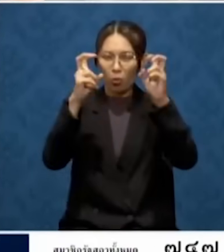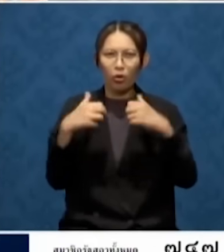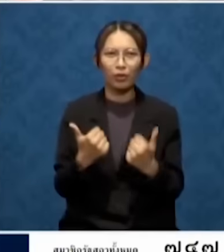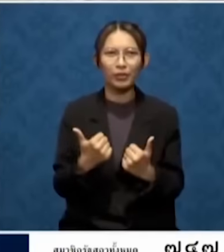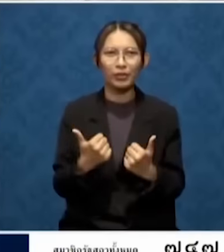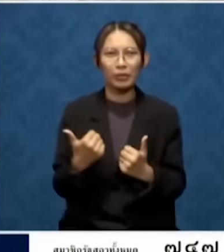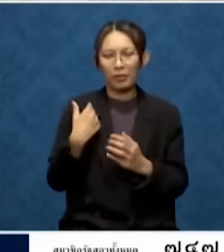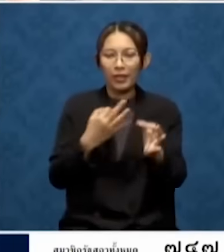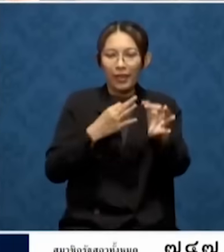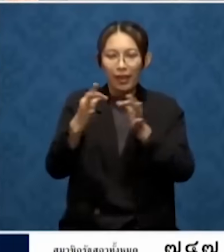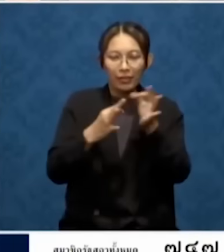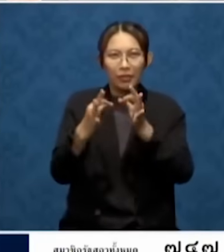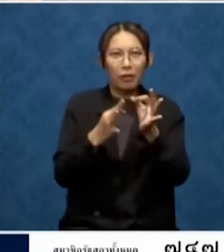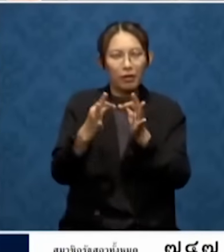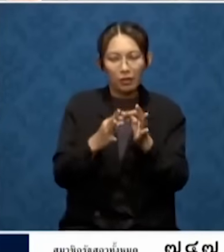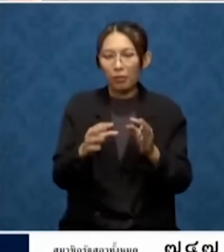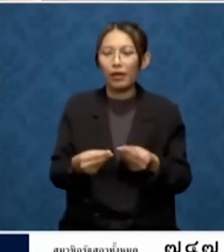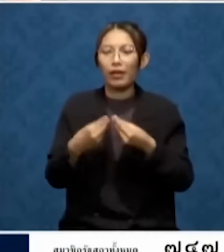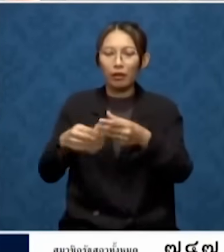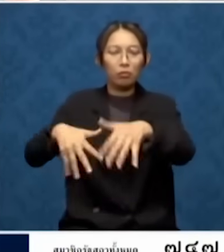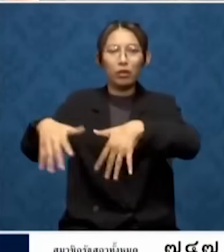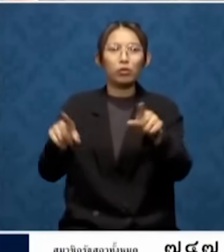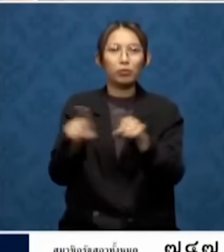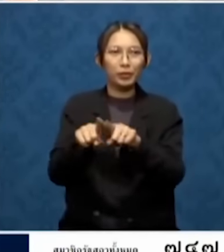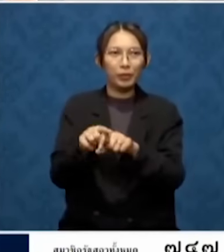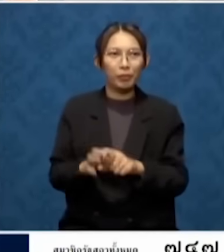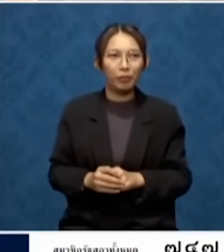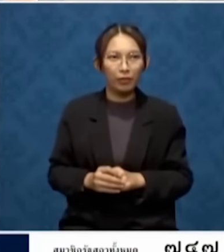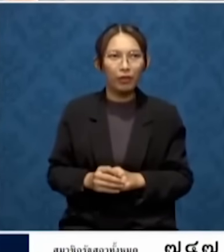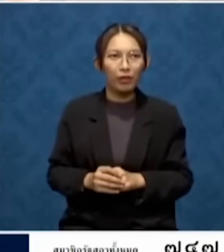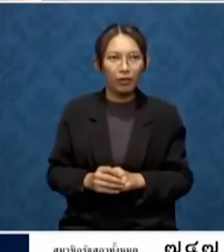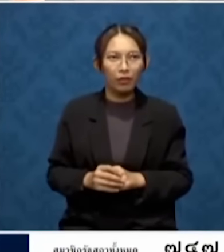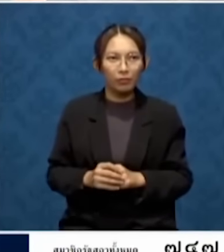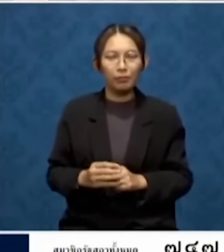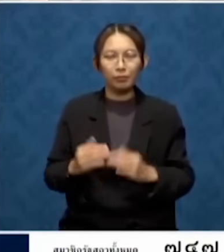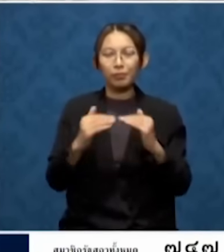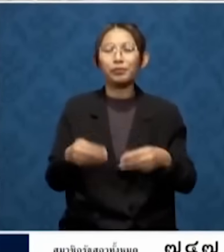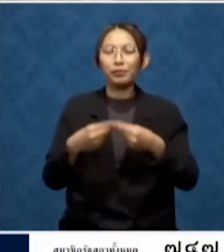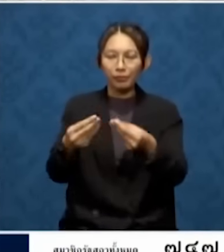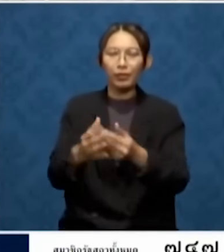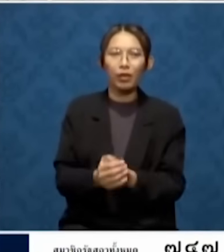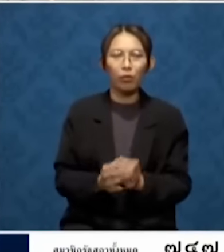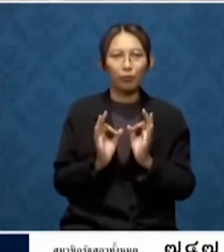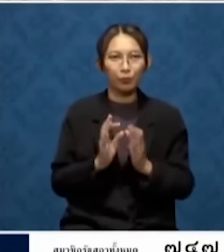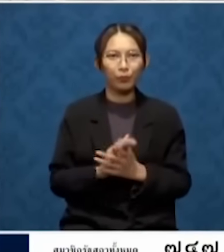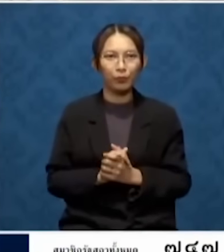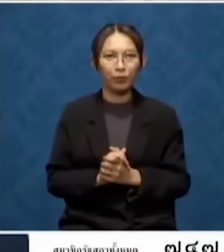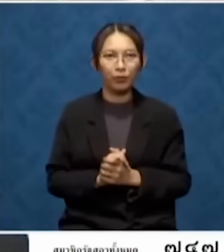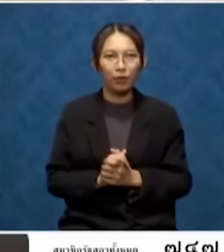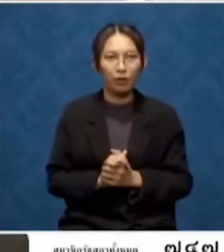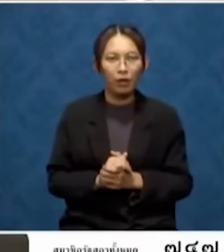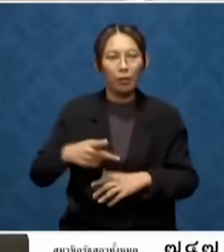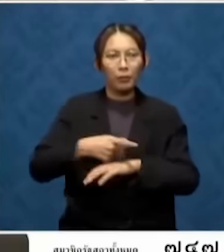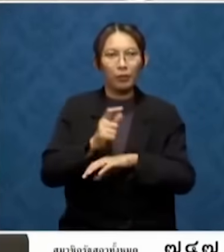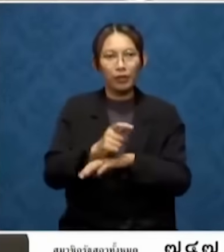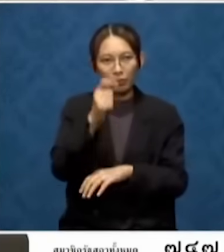มันเป็นเรื่องถูกอธิบายชี้แจงประชาชนอยู่เหมือนกัน ผมให้ชั้นท่านนะผมให้ชั้นท่านจนฮะ โอเคครับท่านประธานครับท่านประธานที่เค